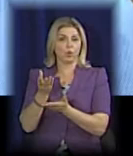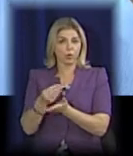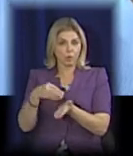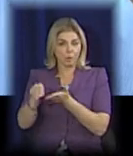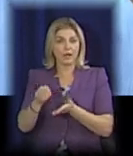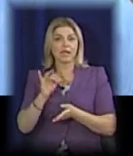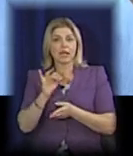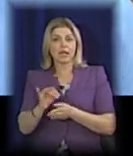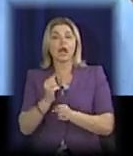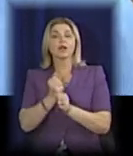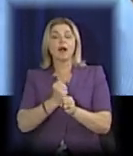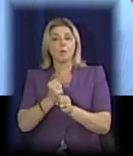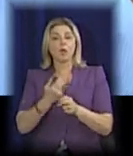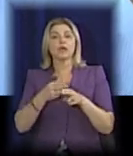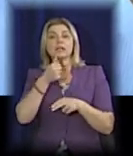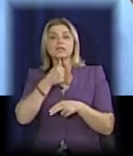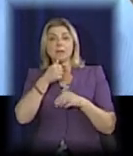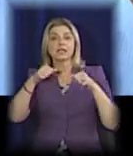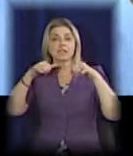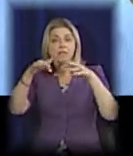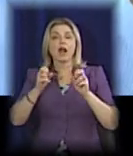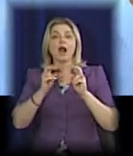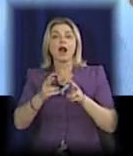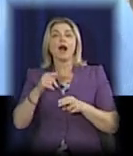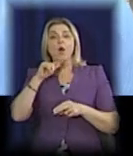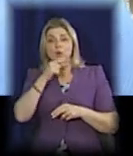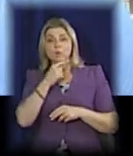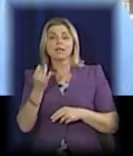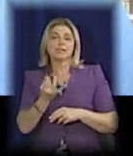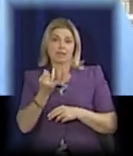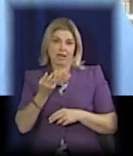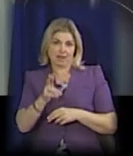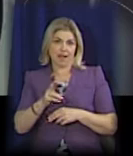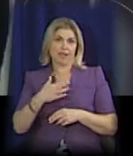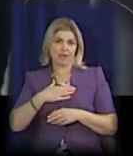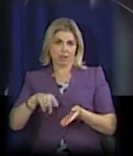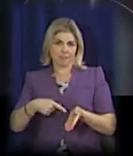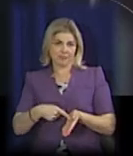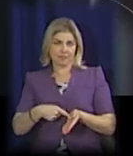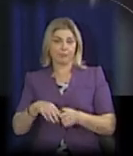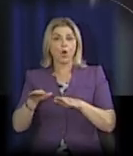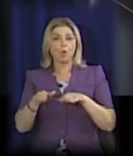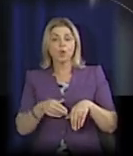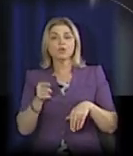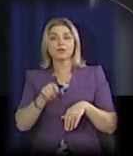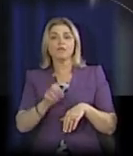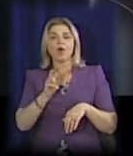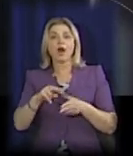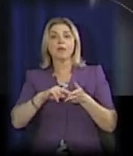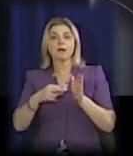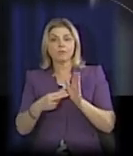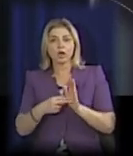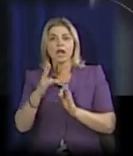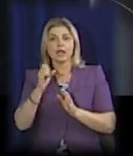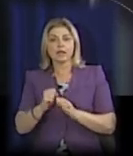роботи цих світильників і наскільки вони економічно цікаві нам для міста. Після того, як розроблять стратегію переходу міста